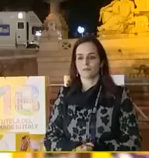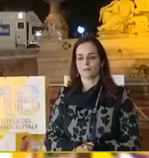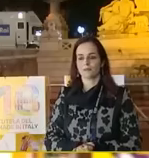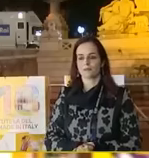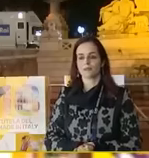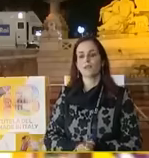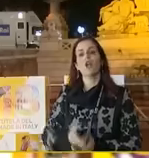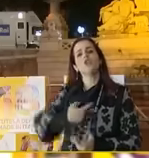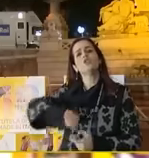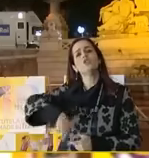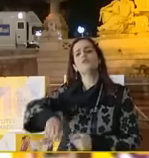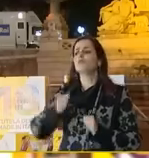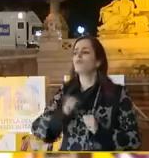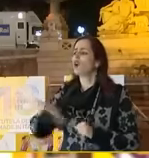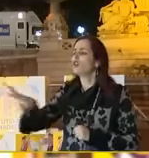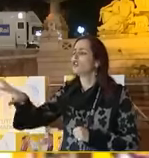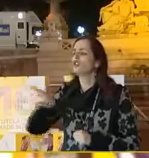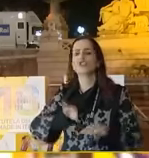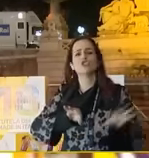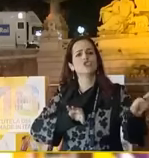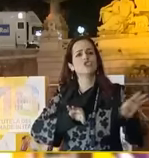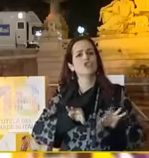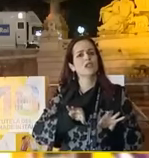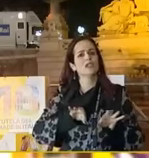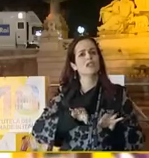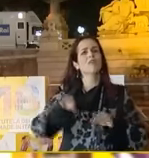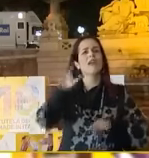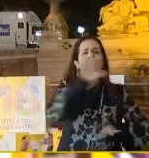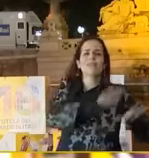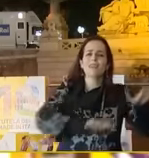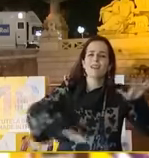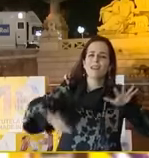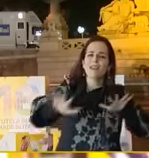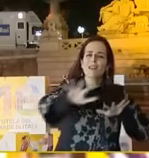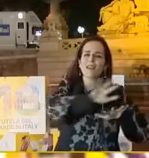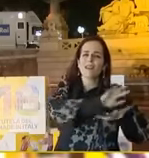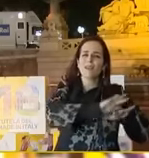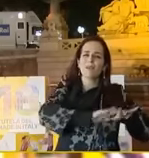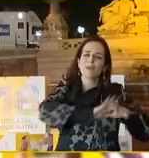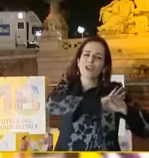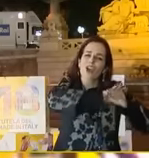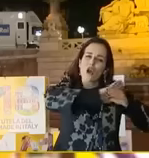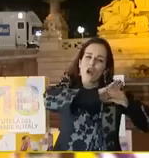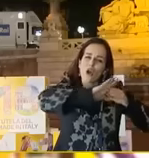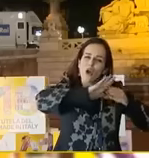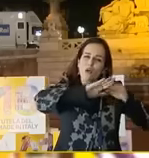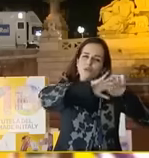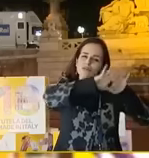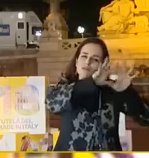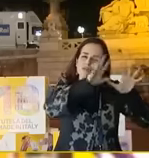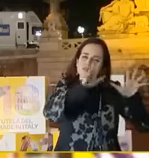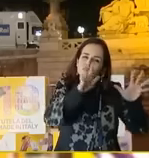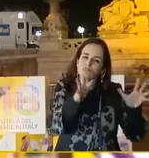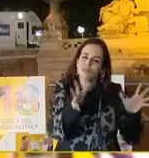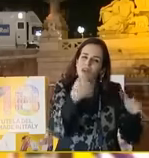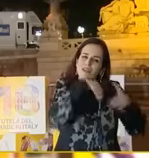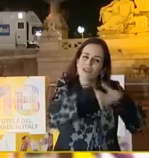se la nebbia che copre gli orizzonti, la nebbia dei piccoli passi, la